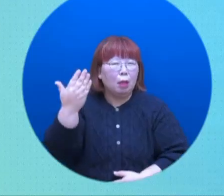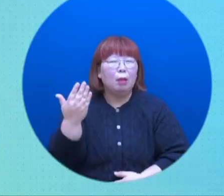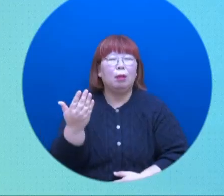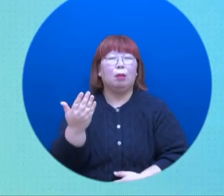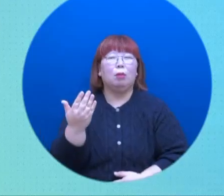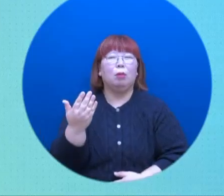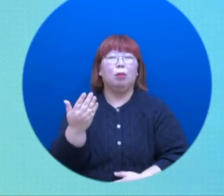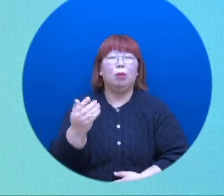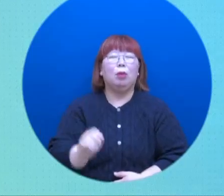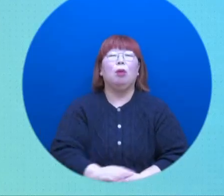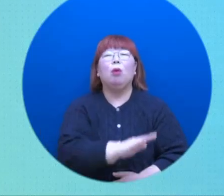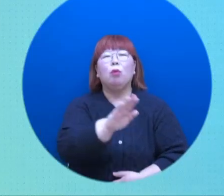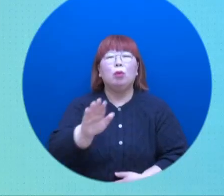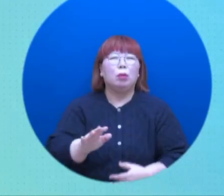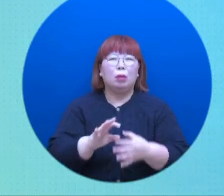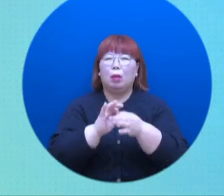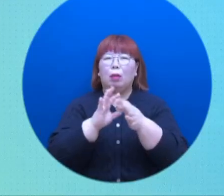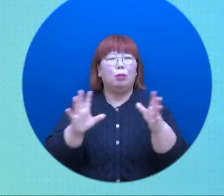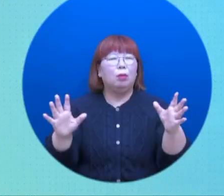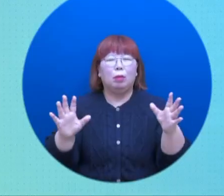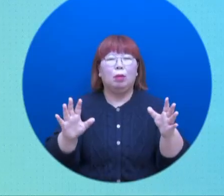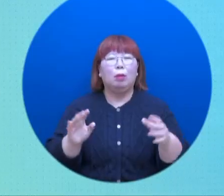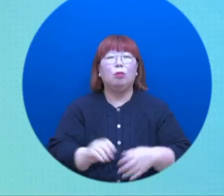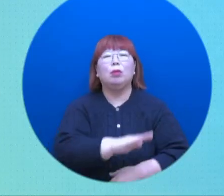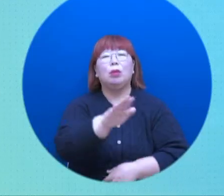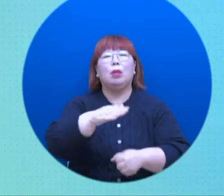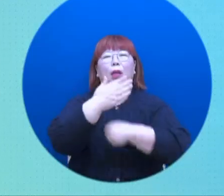우리는 하나님 아버지 앞에서